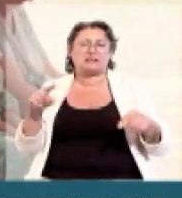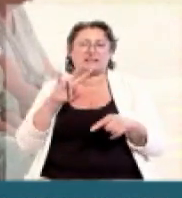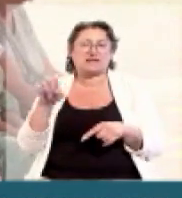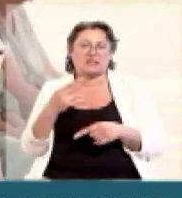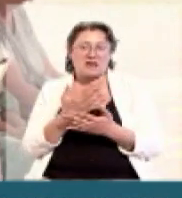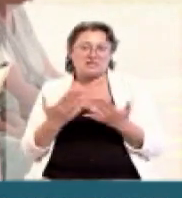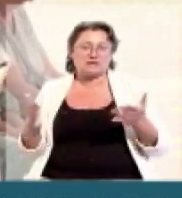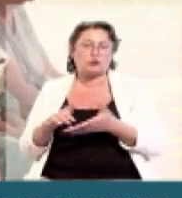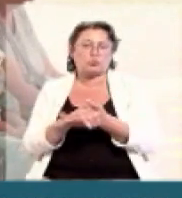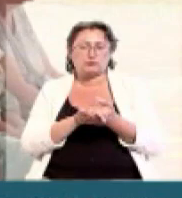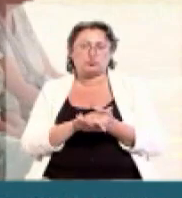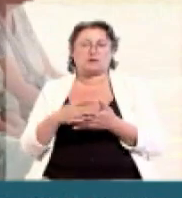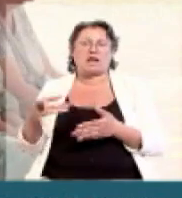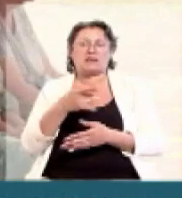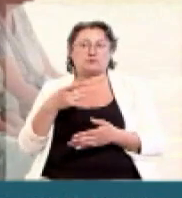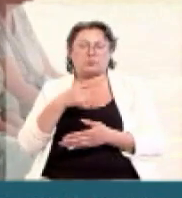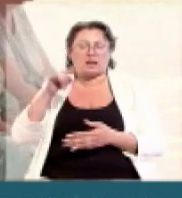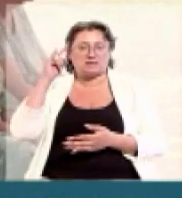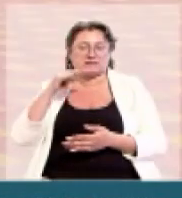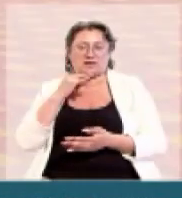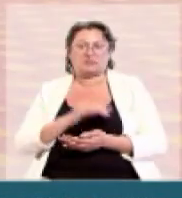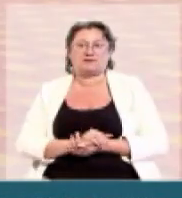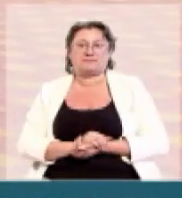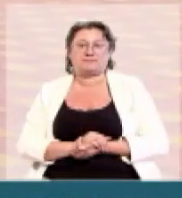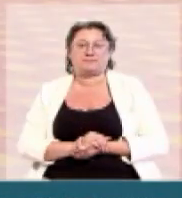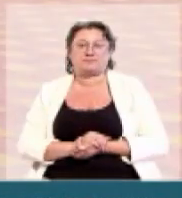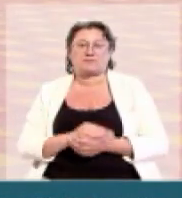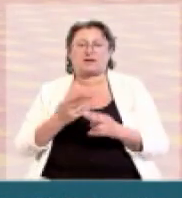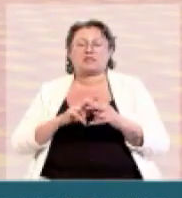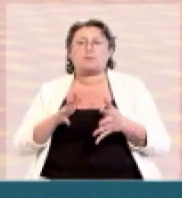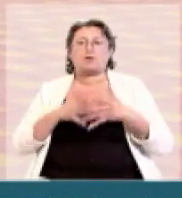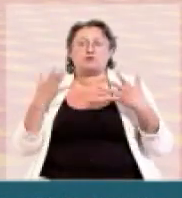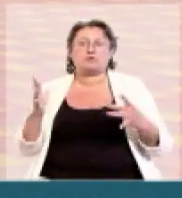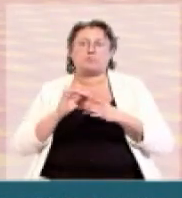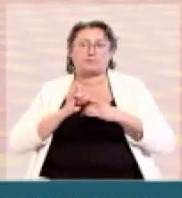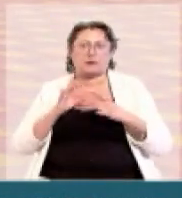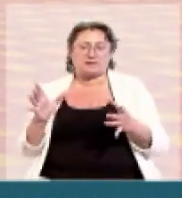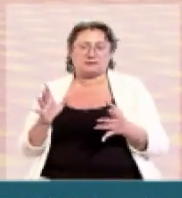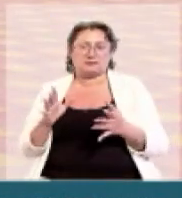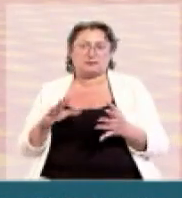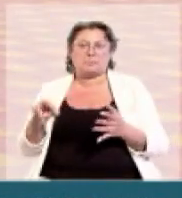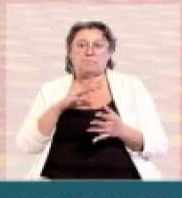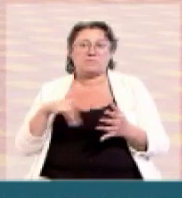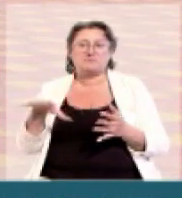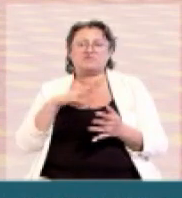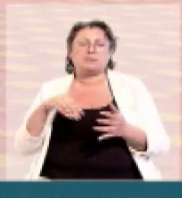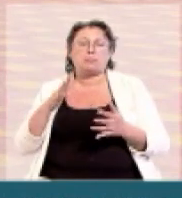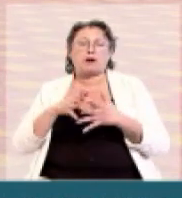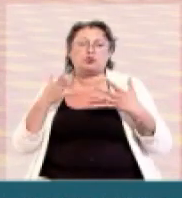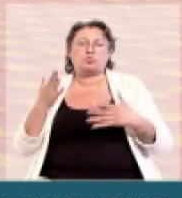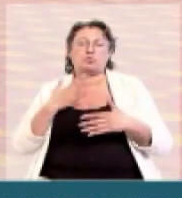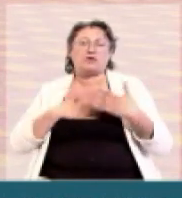многонациональная, дружная республика Казахстан. Это большой праздник. Мы все с большим